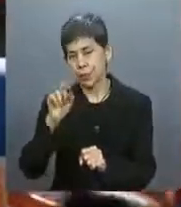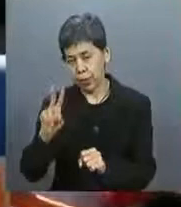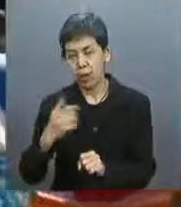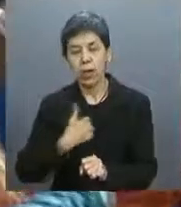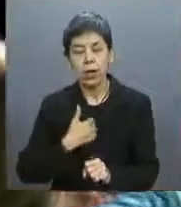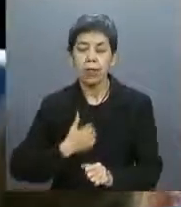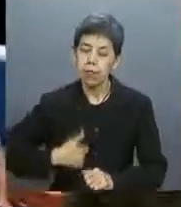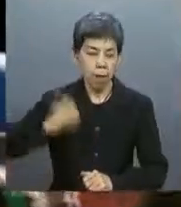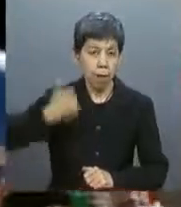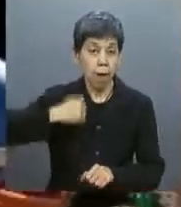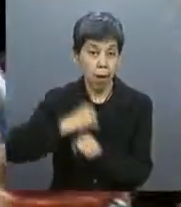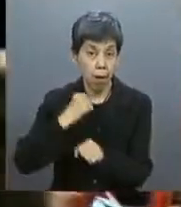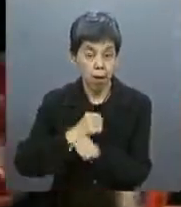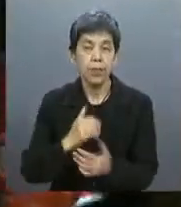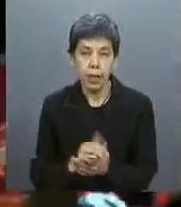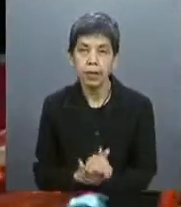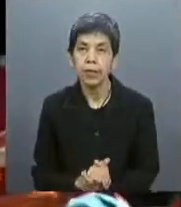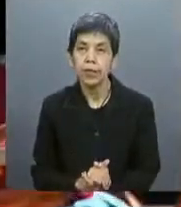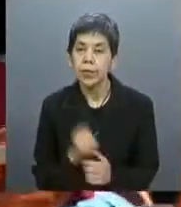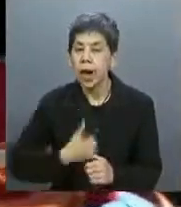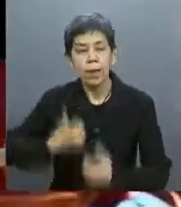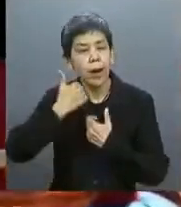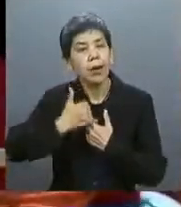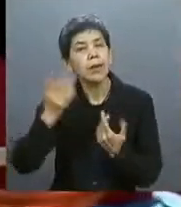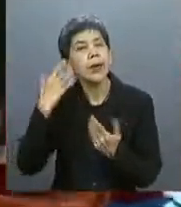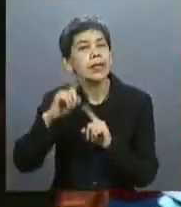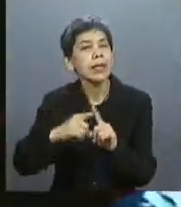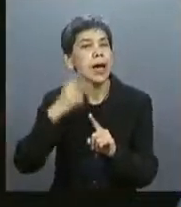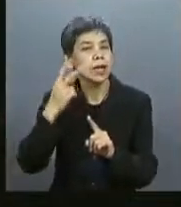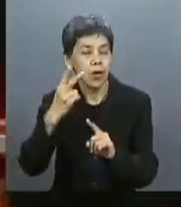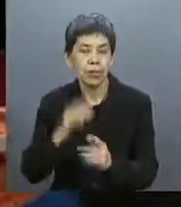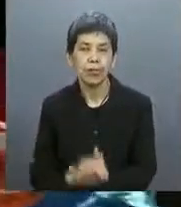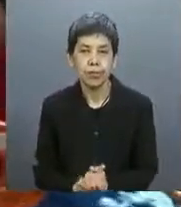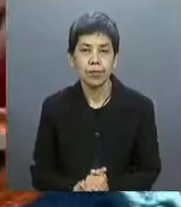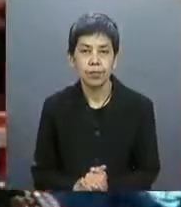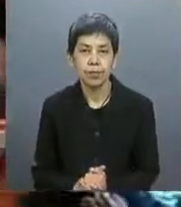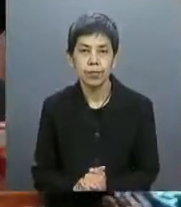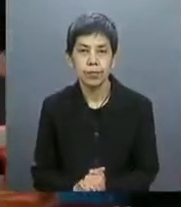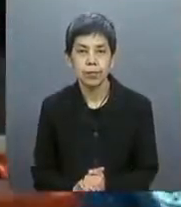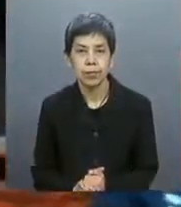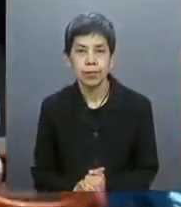ก่อนที่จะเอาชนะแคโรไลนาแพนเทอร์คว้าแชมป์อีกสมัยเมื่อเดือนกุมภาพันธ์ที่ผ่านมาครับ